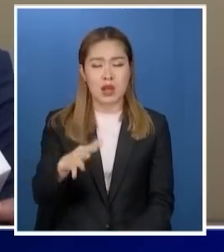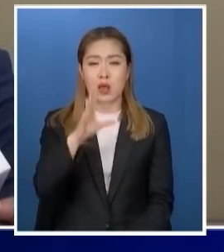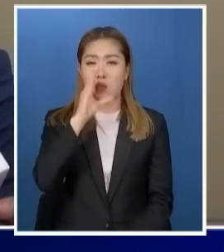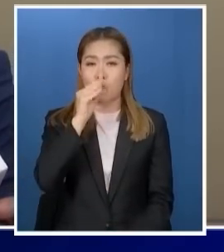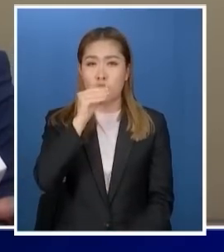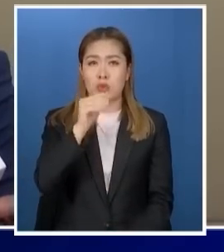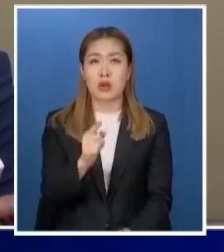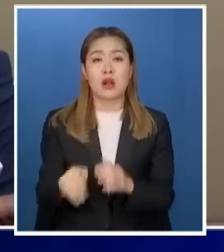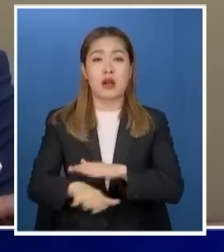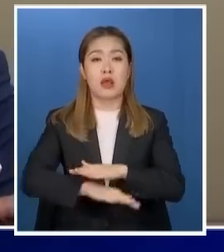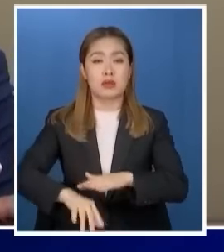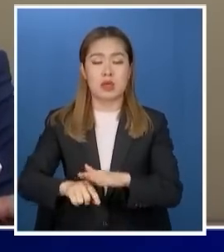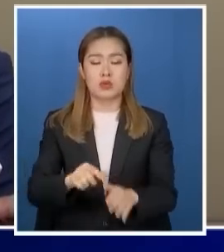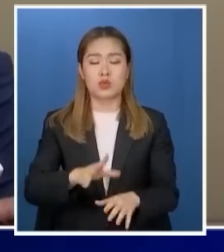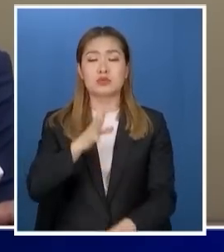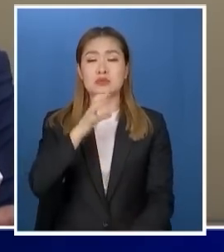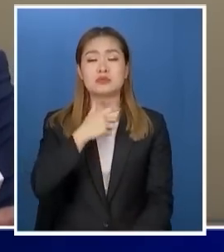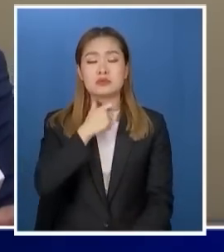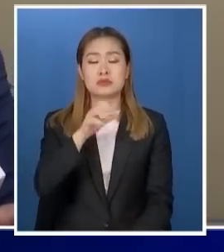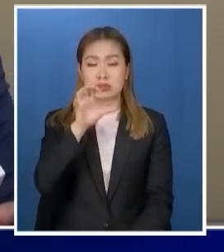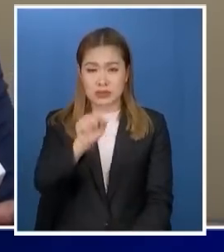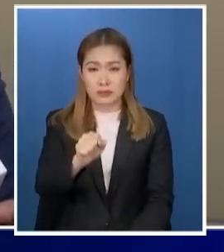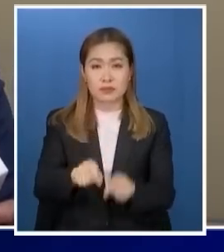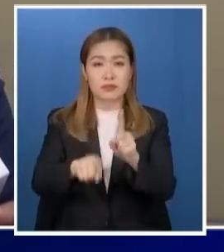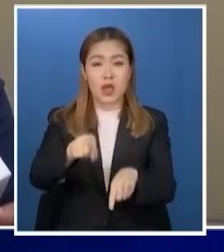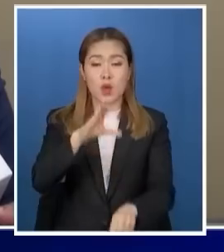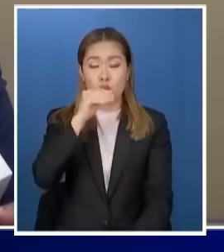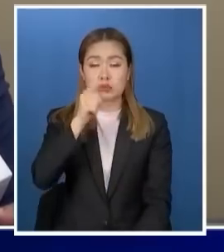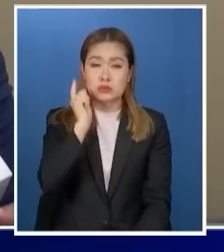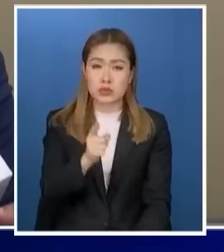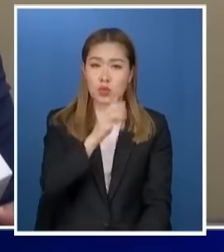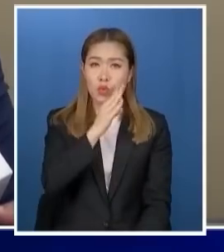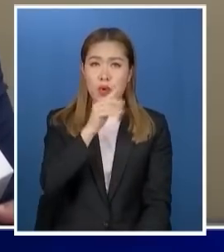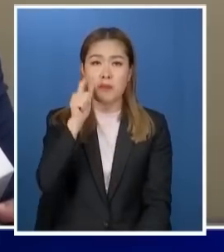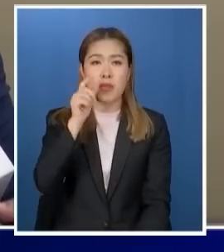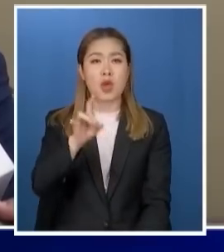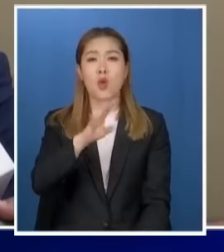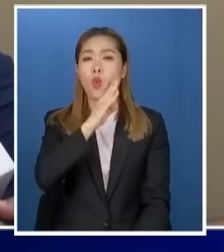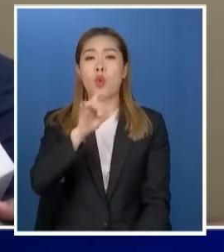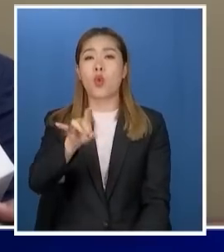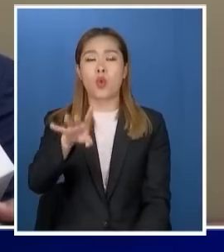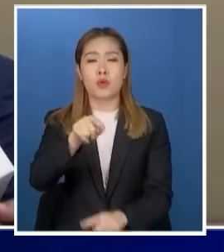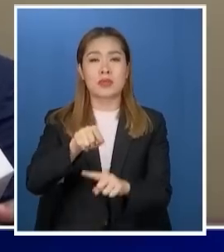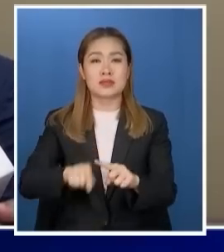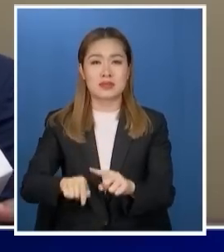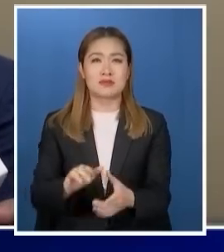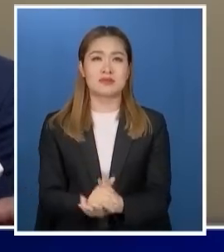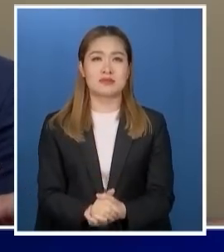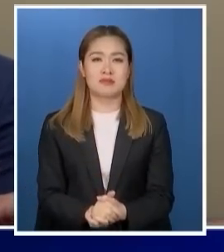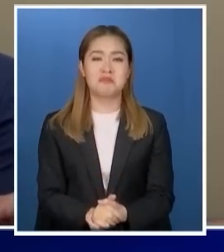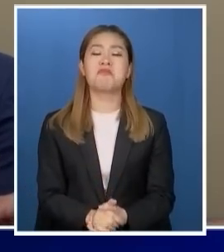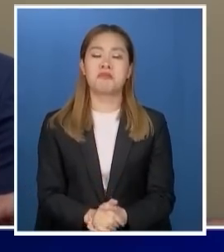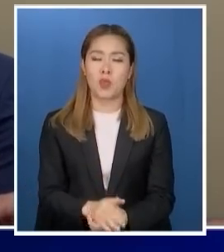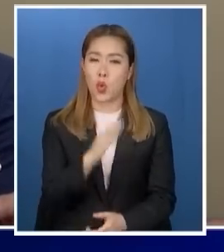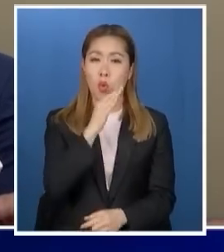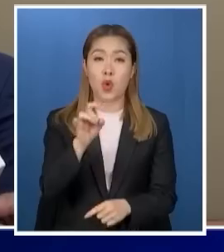ำให้การแล้วก็ตามหลักฐานเข้าเครื่องจับเท็จปรากฏว่าแม่โกหก 100% นะฮะท่านบิ๊กโจ๊กบอกเอา